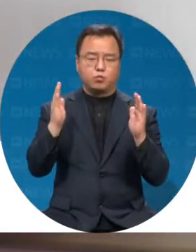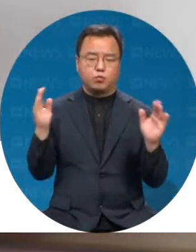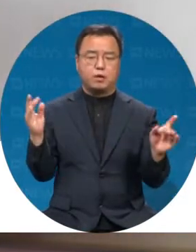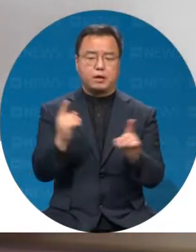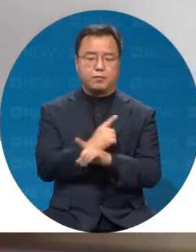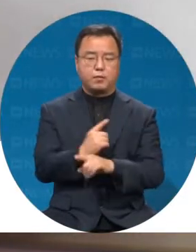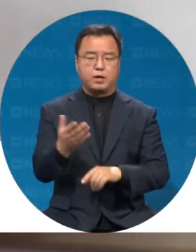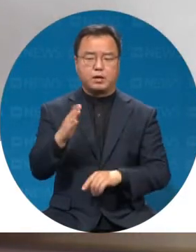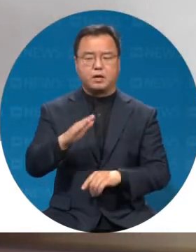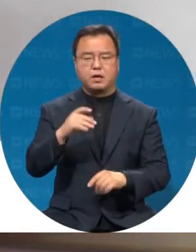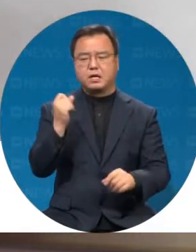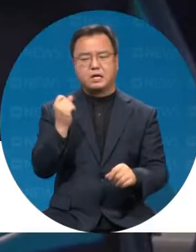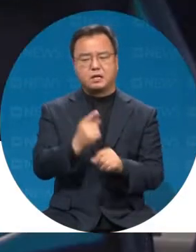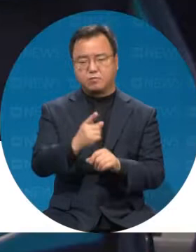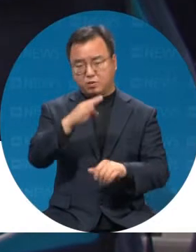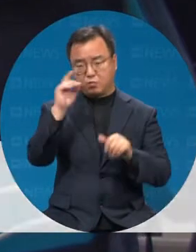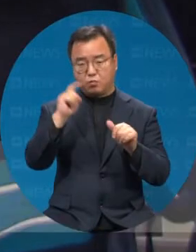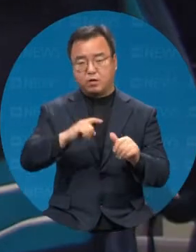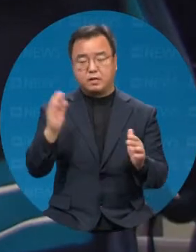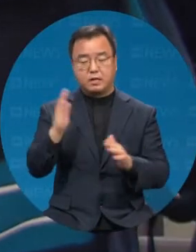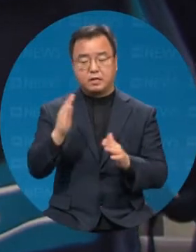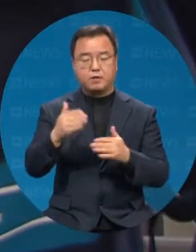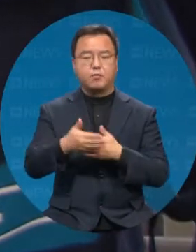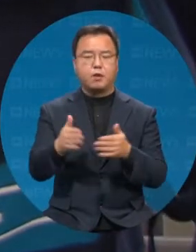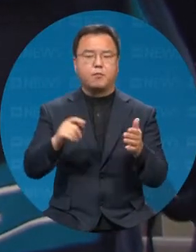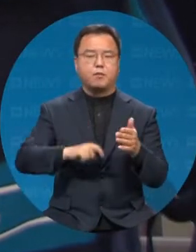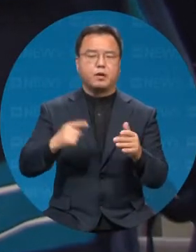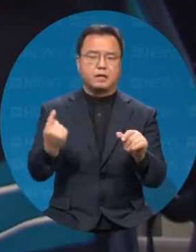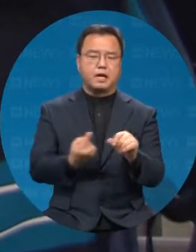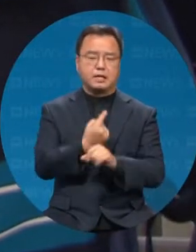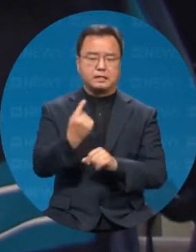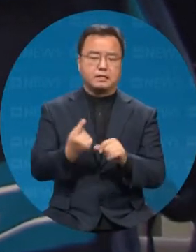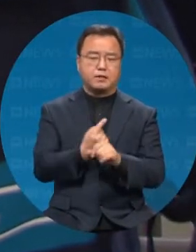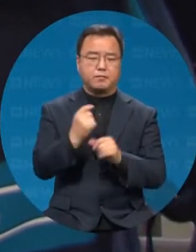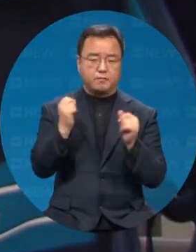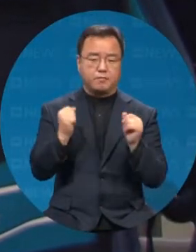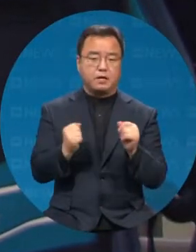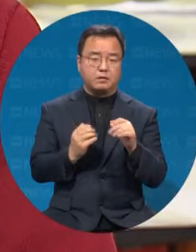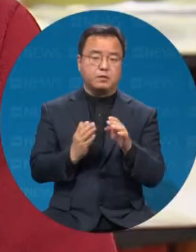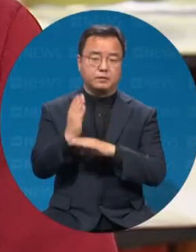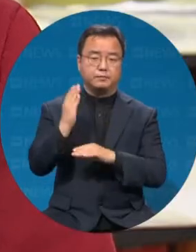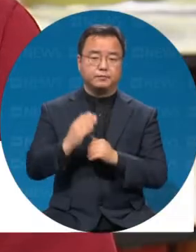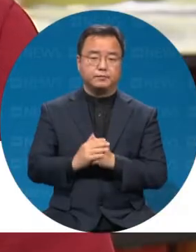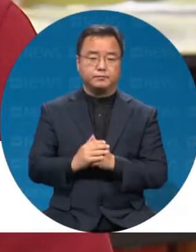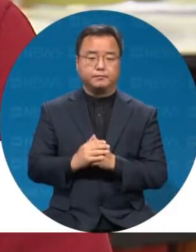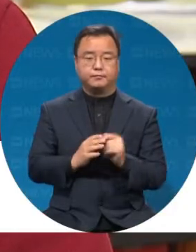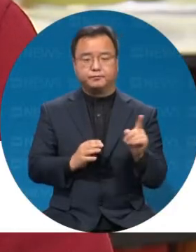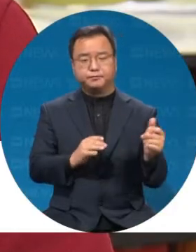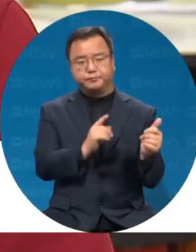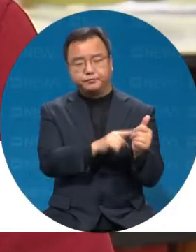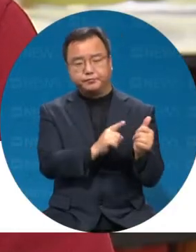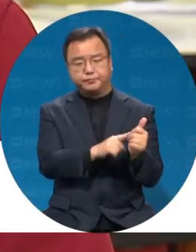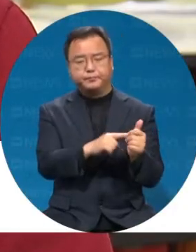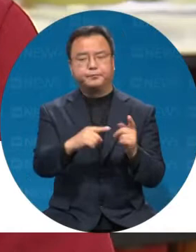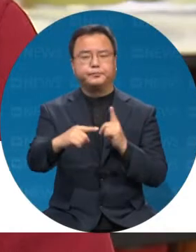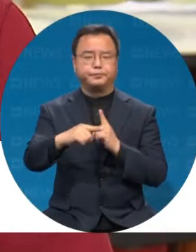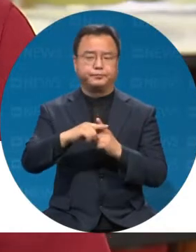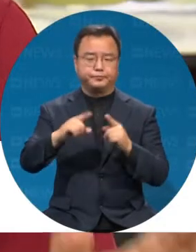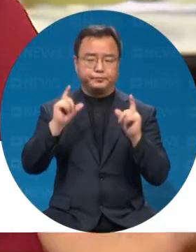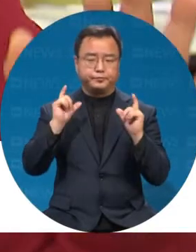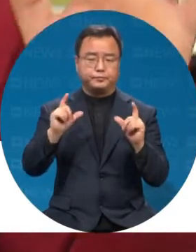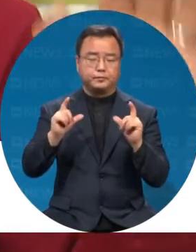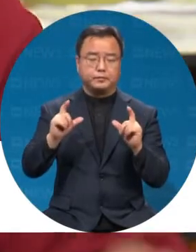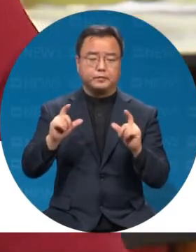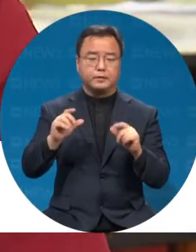이미 확진 학생은 교실에서 1시간 이상 수업을 받은 쥐었습니다 그 친구가 양성 인데 양성을 우리가